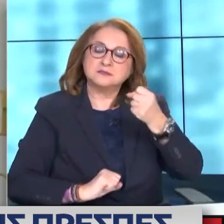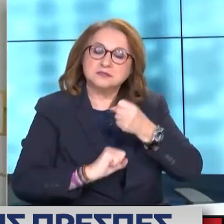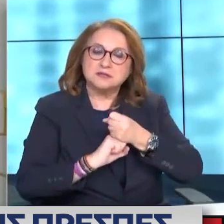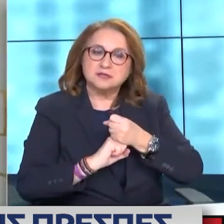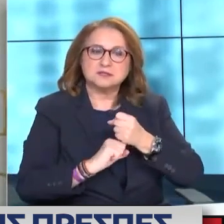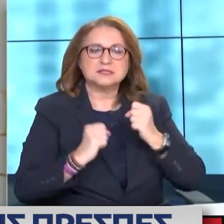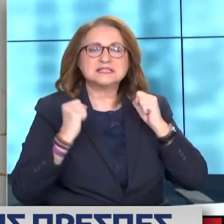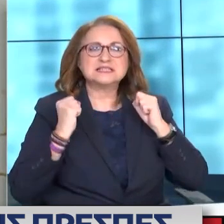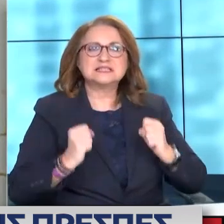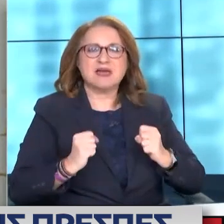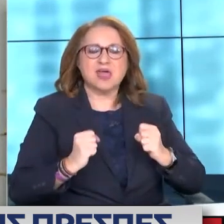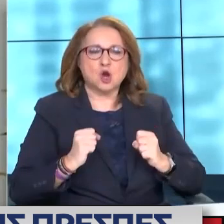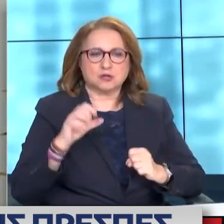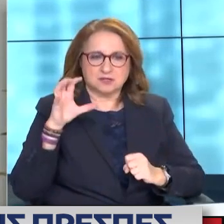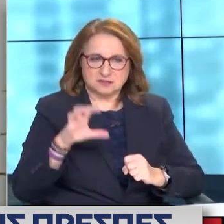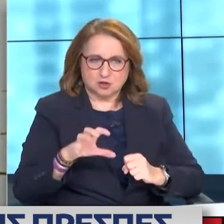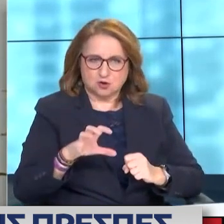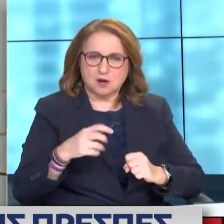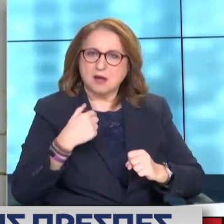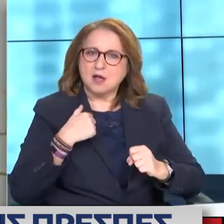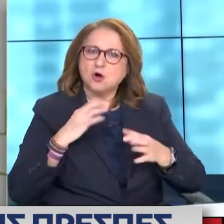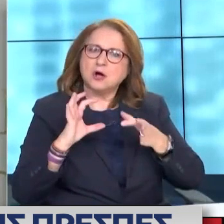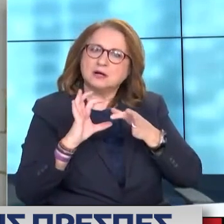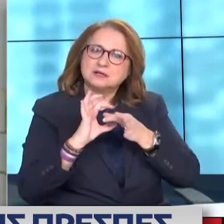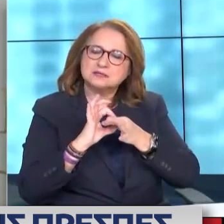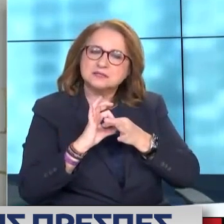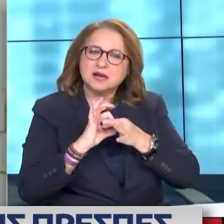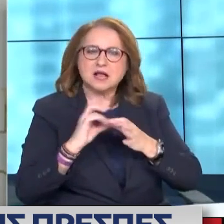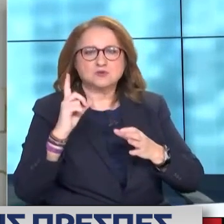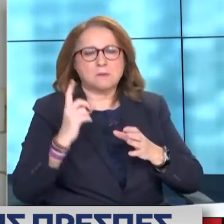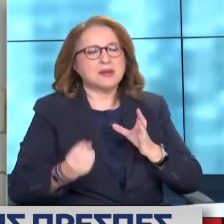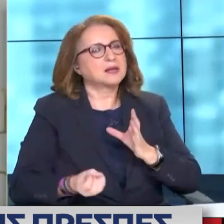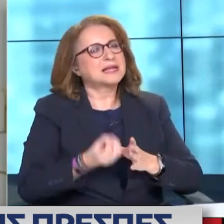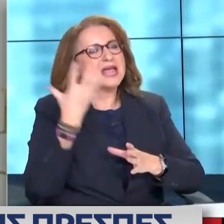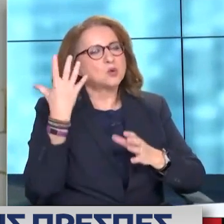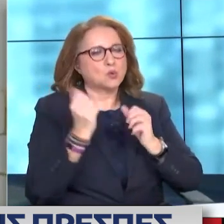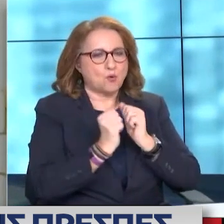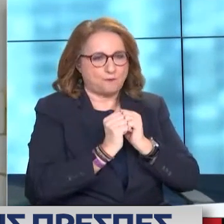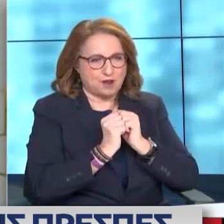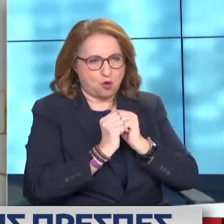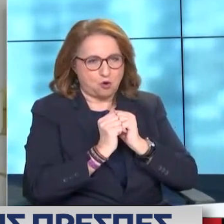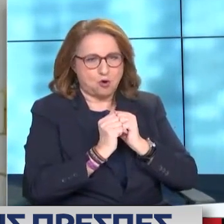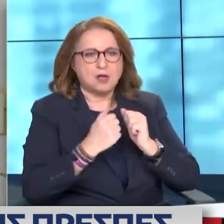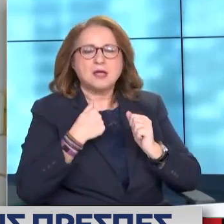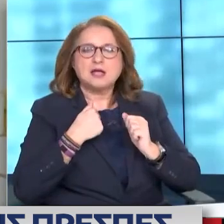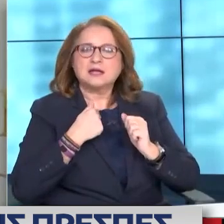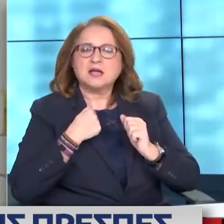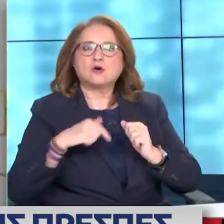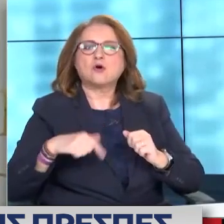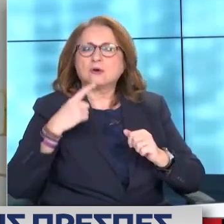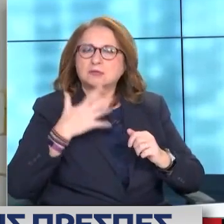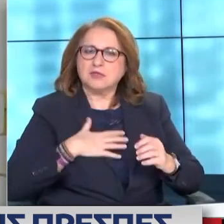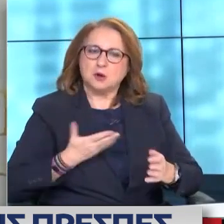για την οποία αξίζει να κατασπαταληθεί πολιτικό κεφάλαιο. Η κίνηση αυτή του Κυριάκου Μητσοτάκη, που πολύ λίγη σχέση έχει με